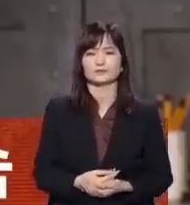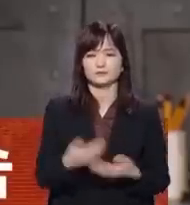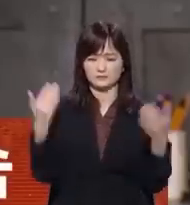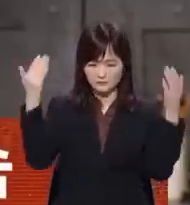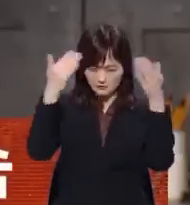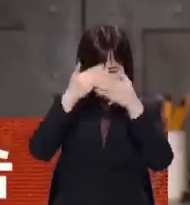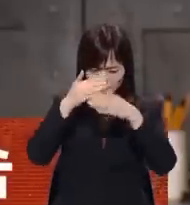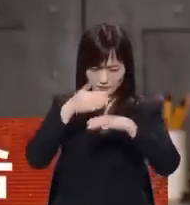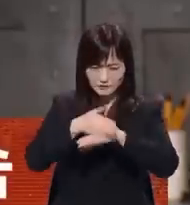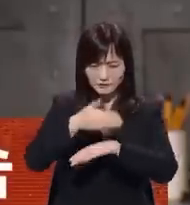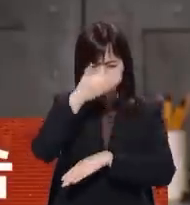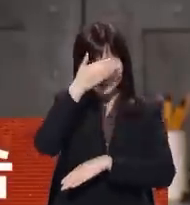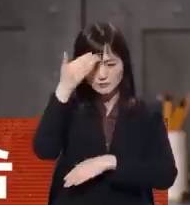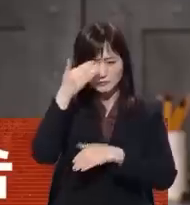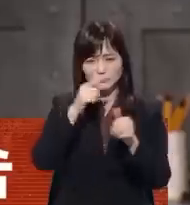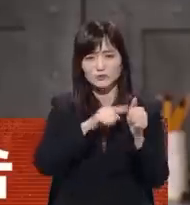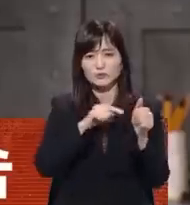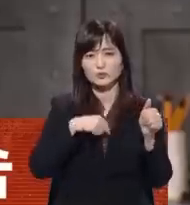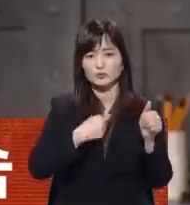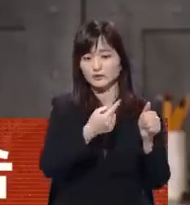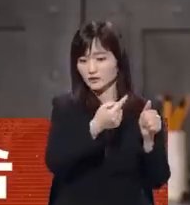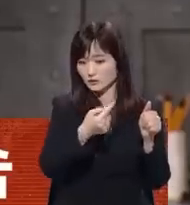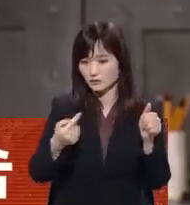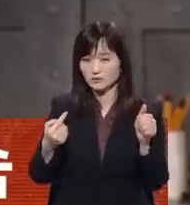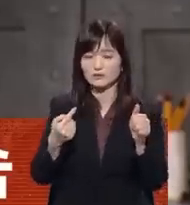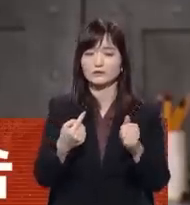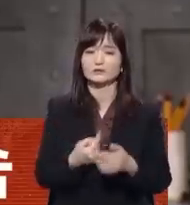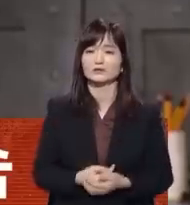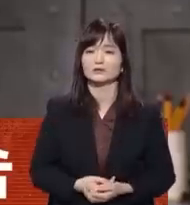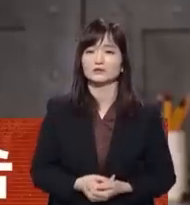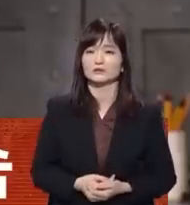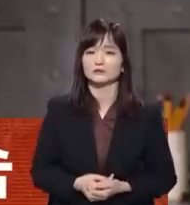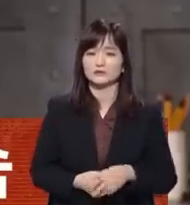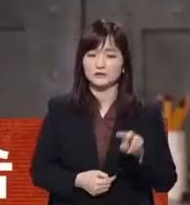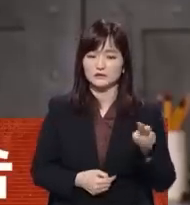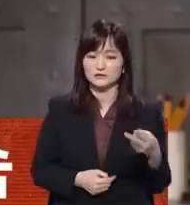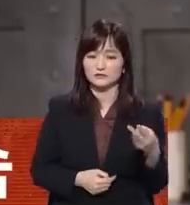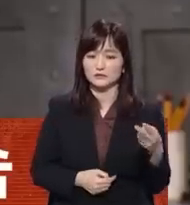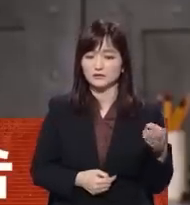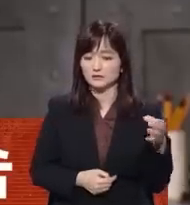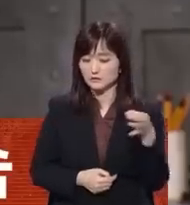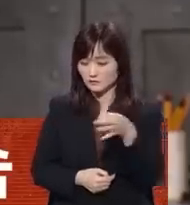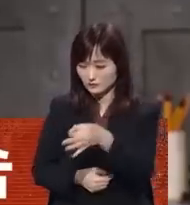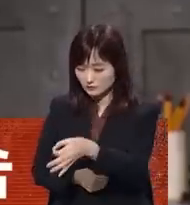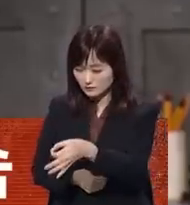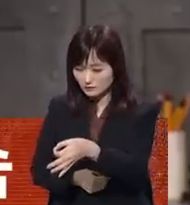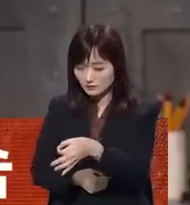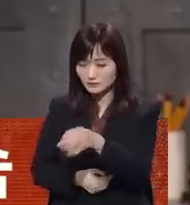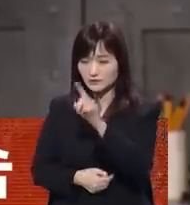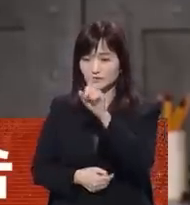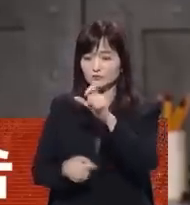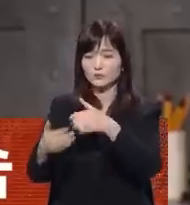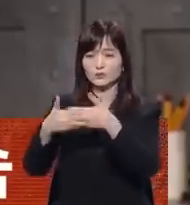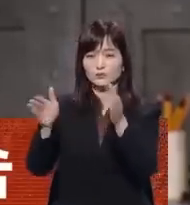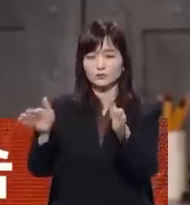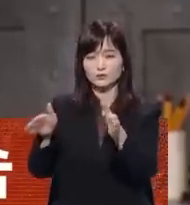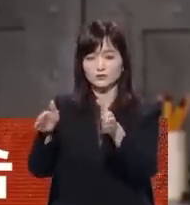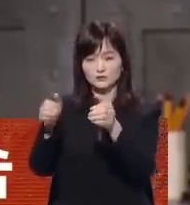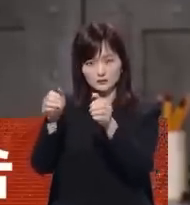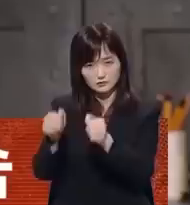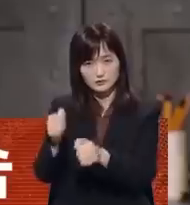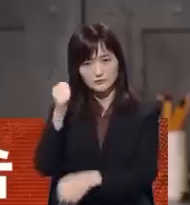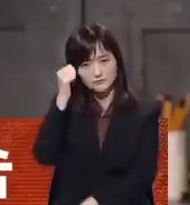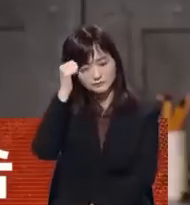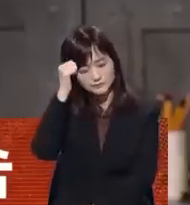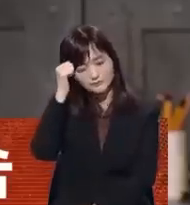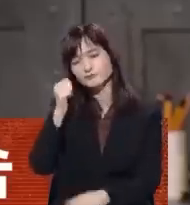늦은 밤에 젊은 청년이 혼자 와서 그때 당시 뭐 옛날이니까요 200원을 내고 15실에 투숙을 했다라고 하고요 오후쯤